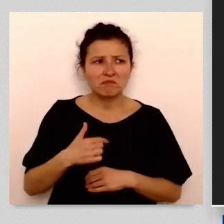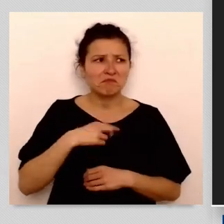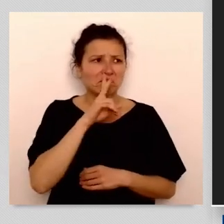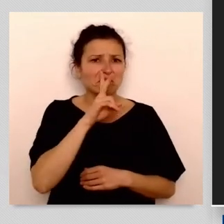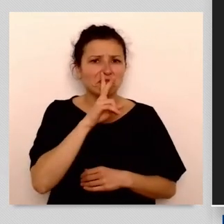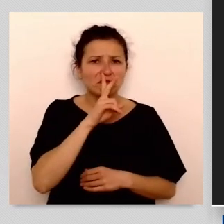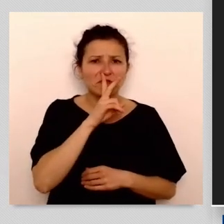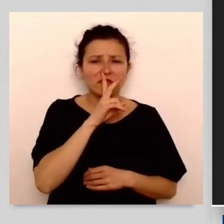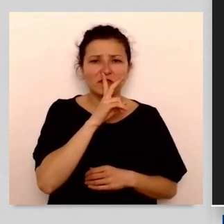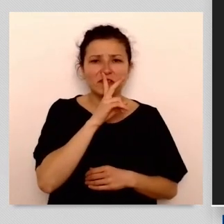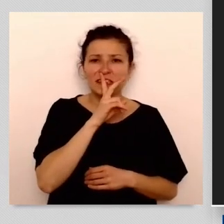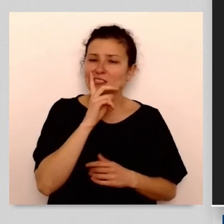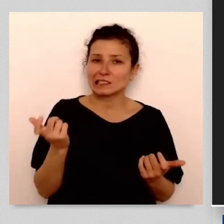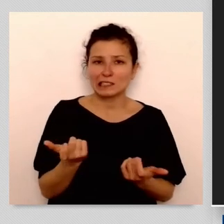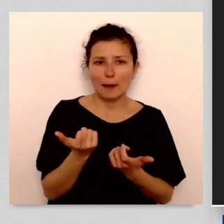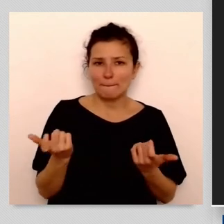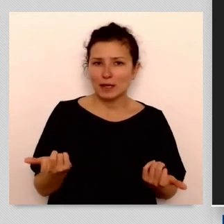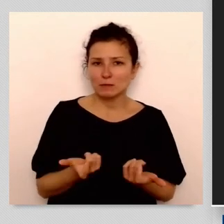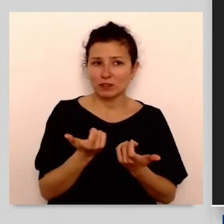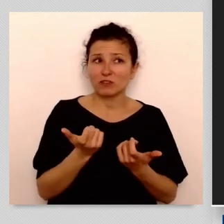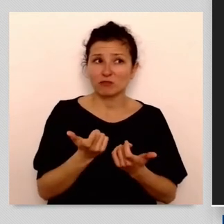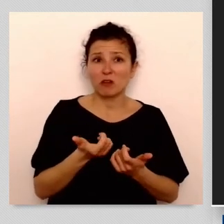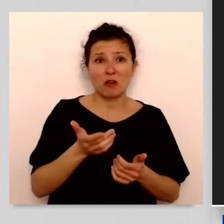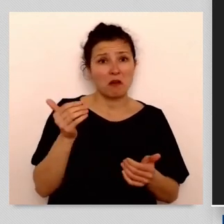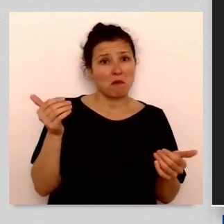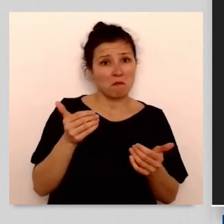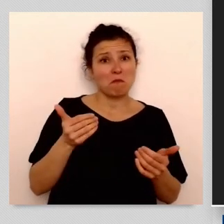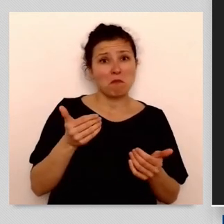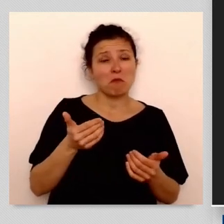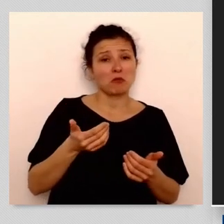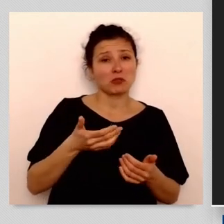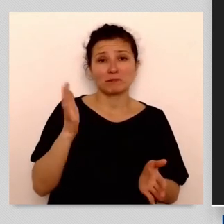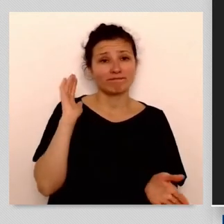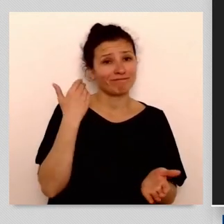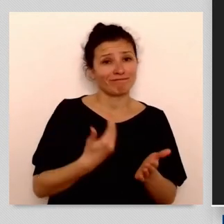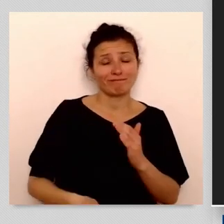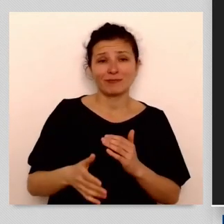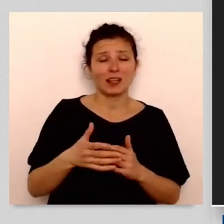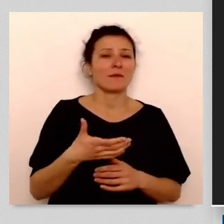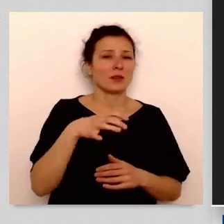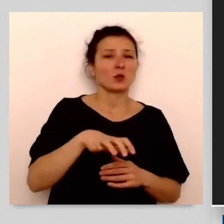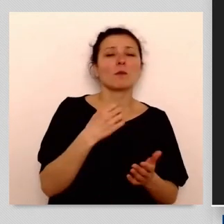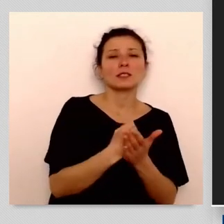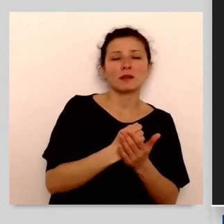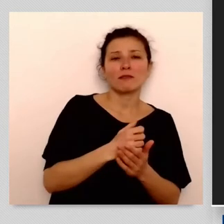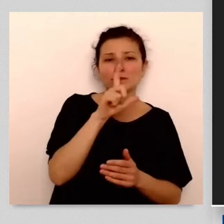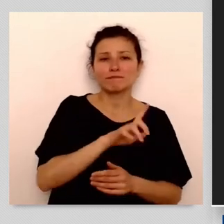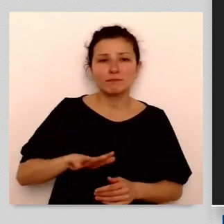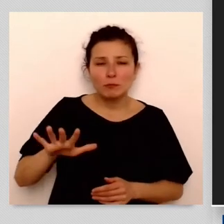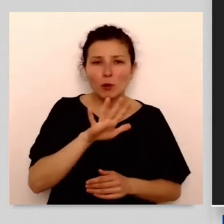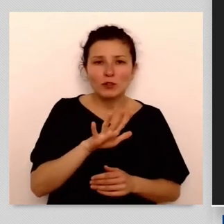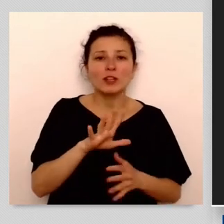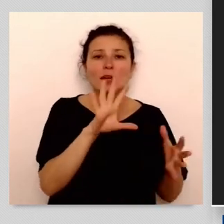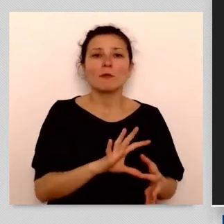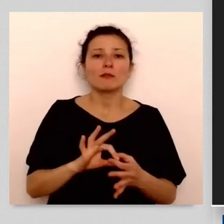długą sznurówkę, o którą możemy się wywalić, jeżeli chodzi o sprawy społeczne i powiązanie właśnie społecznych kosztów transformacji